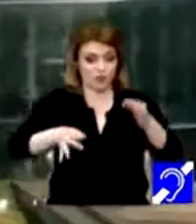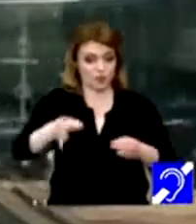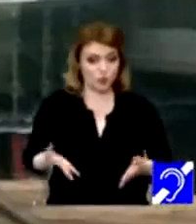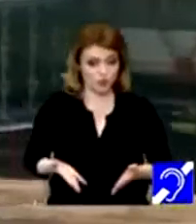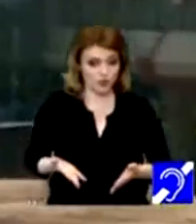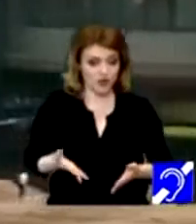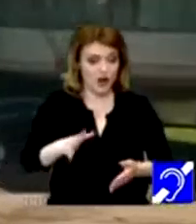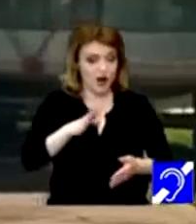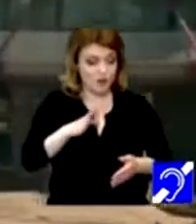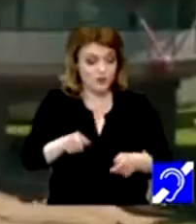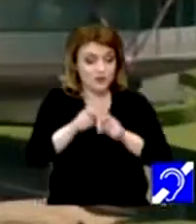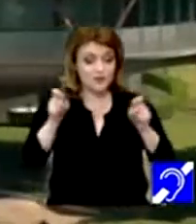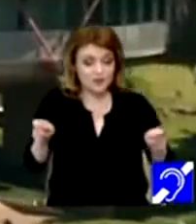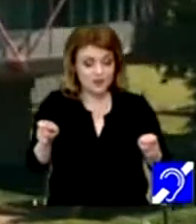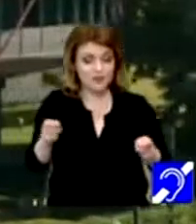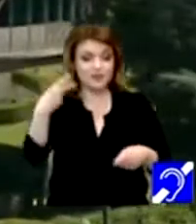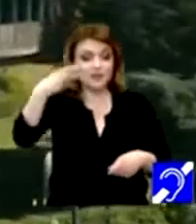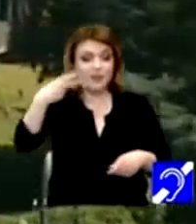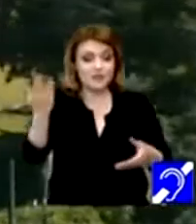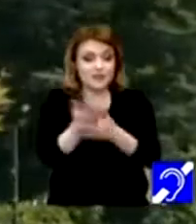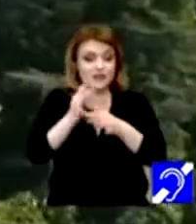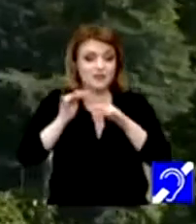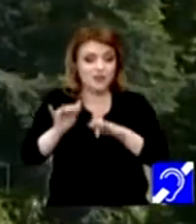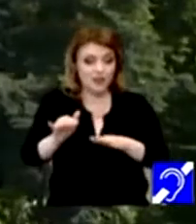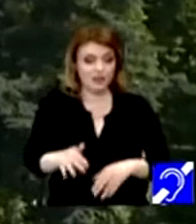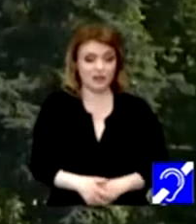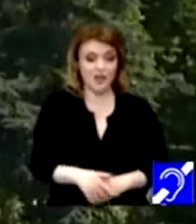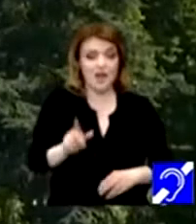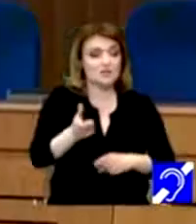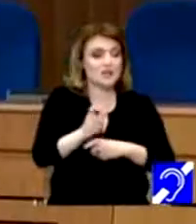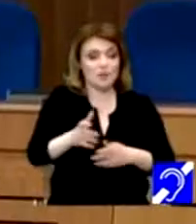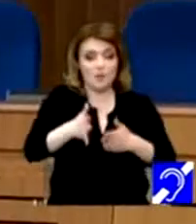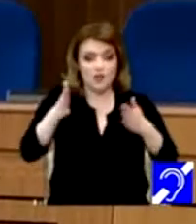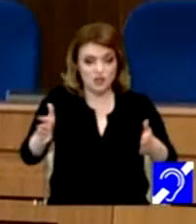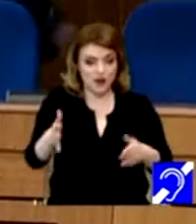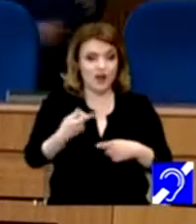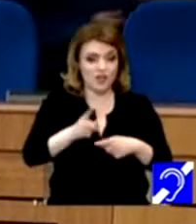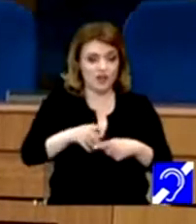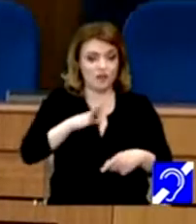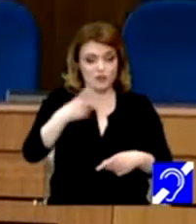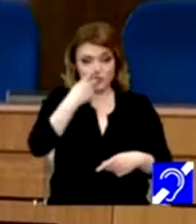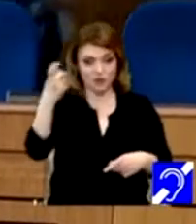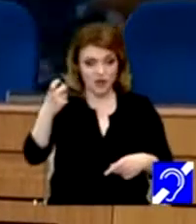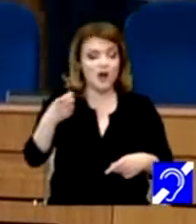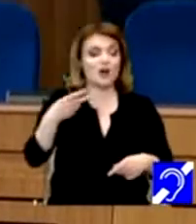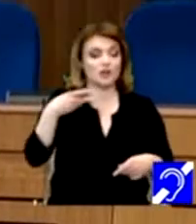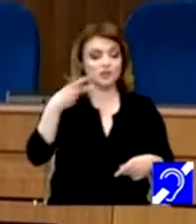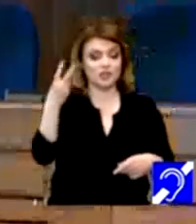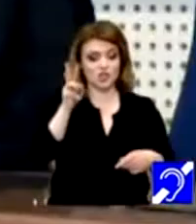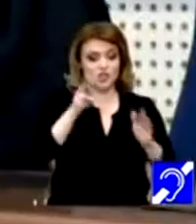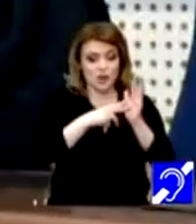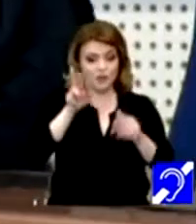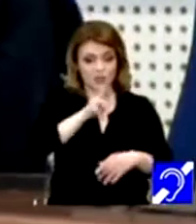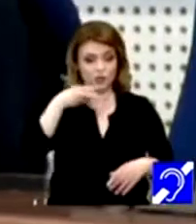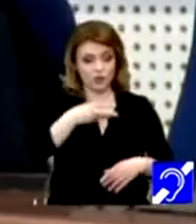de dosare. Cea mai recentă condamnare a Republicii Moldova în dosarul 7 aprilie a fost anunțată chiar în ianuarie 2021.